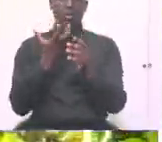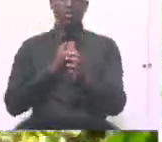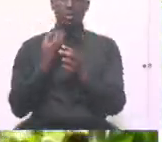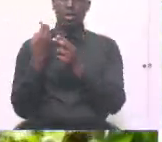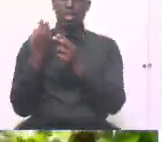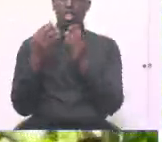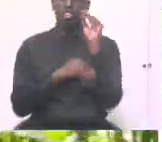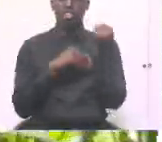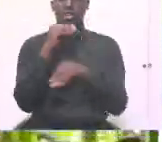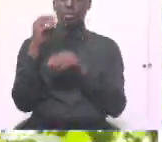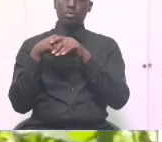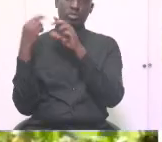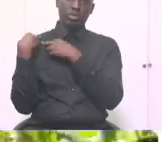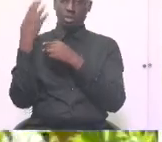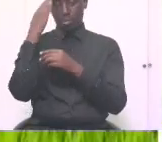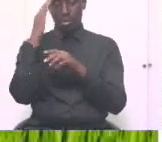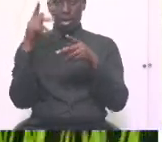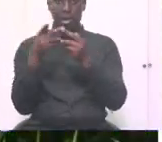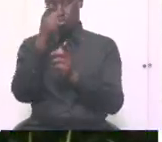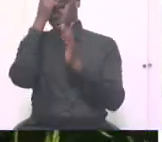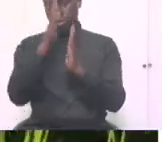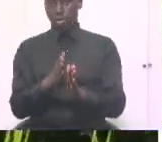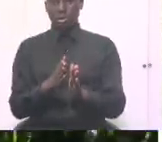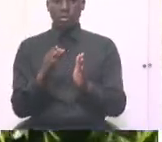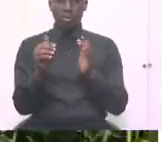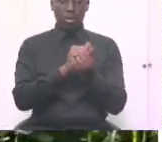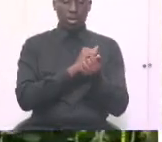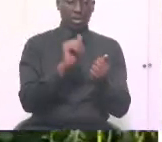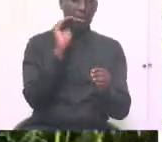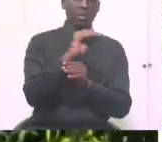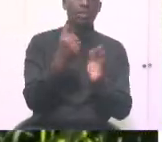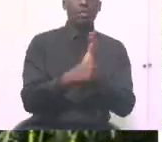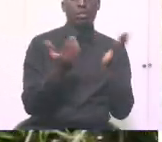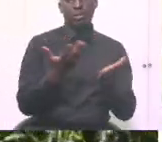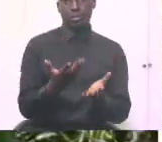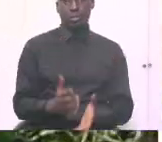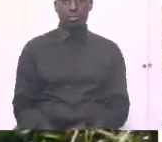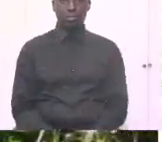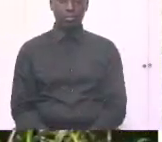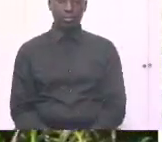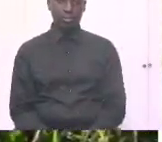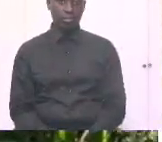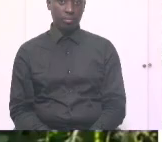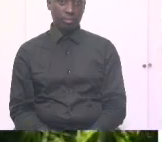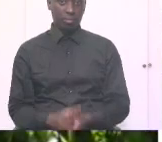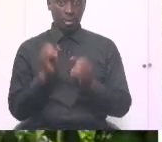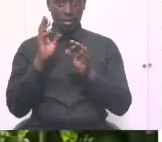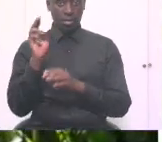mu nshingano, bikaba byagorana kumenya aho umuturage wonewe n'inkende yaba ari izi kibazo cye. Kuba ari izi muri